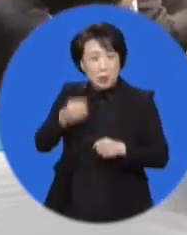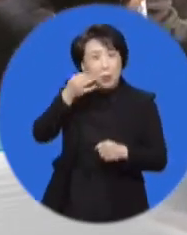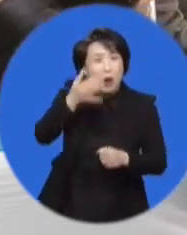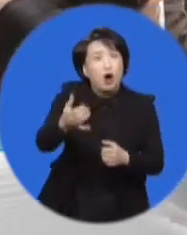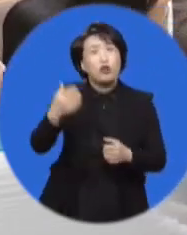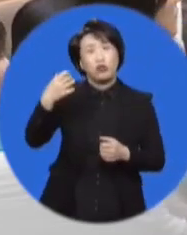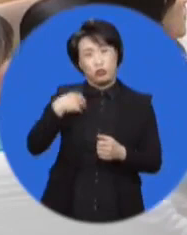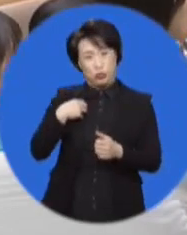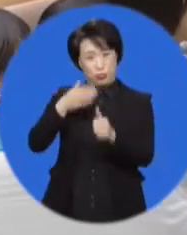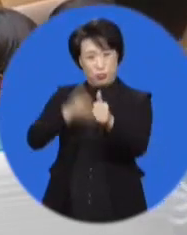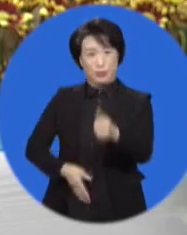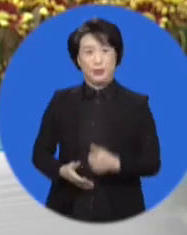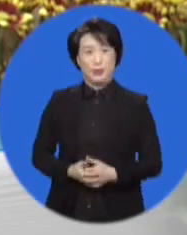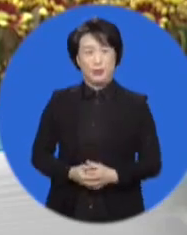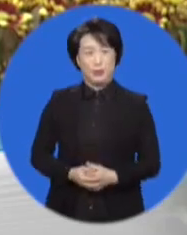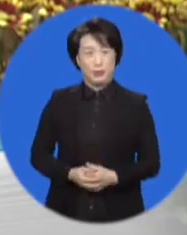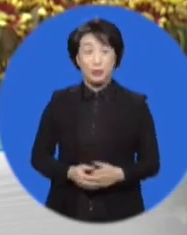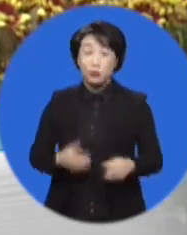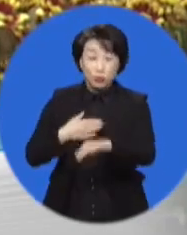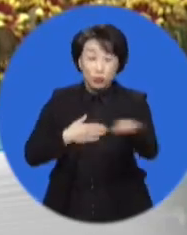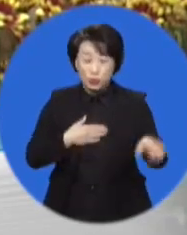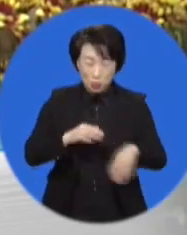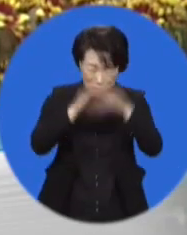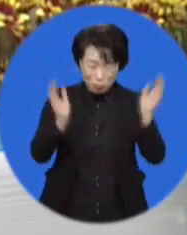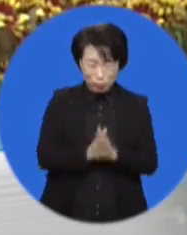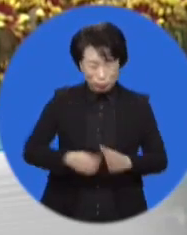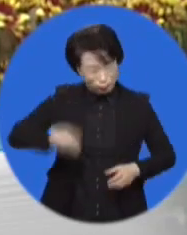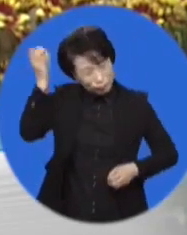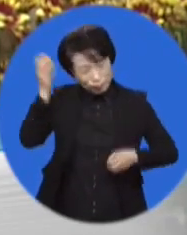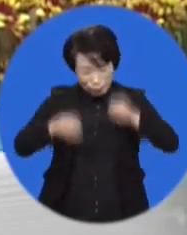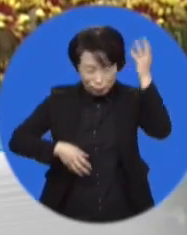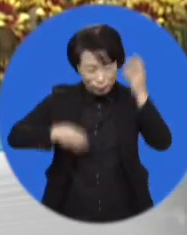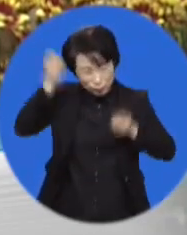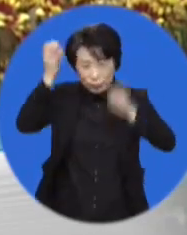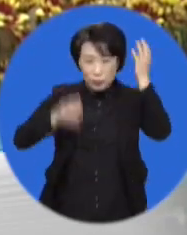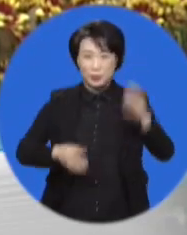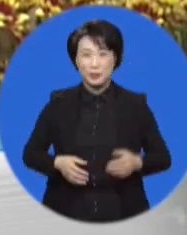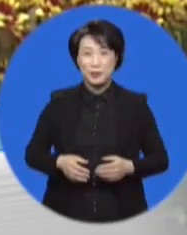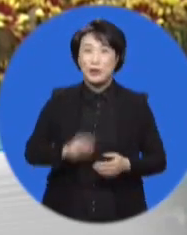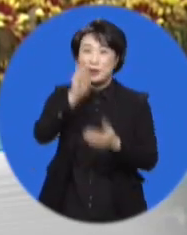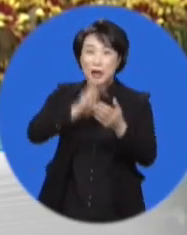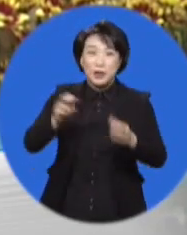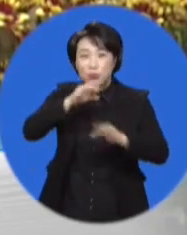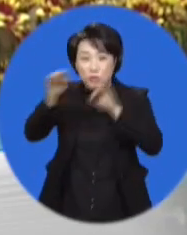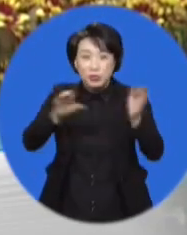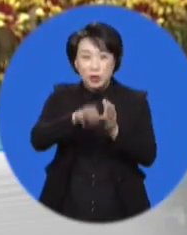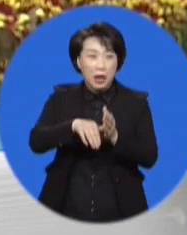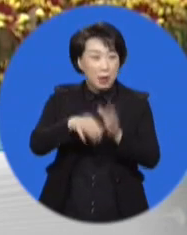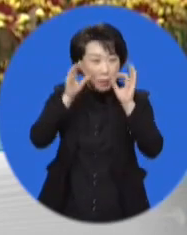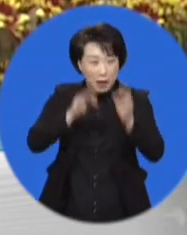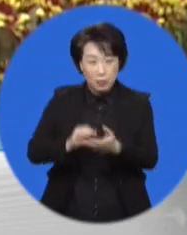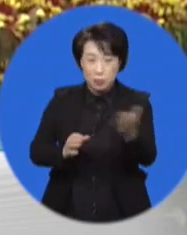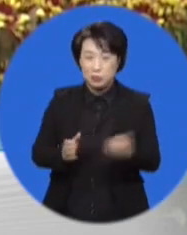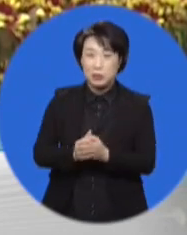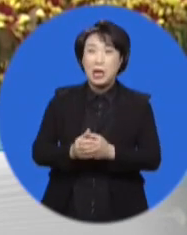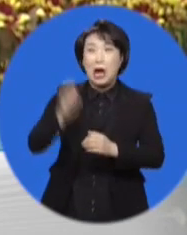된다임을. 근데 우리는 다 잊어버리잖아. 그냥 찬양할 때면 하늘